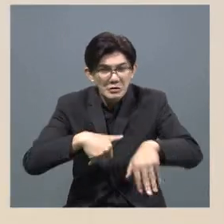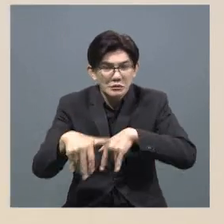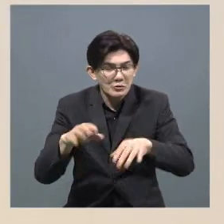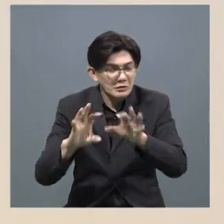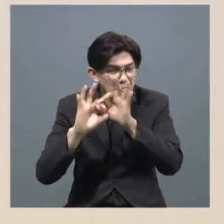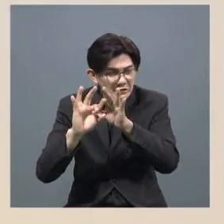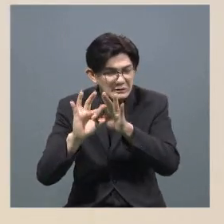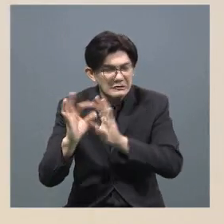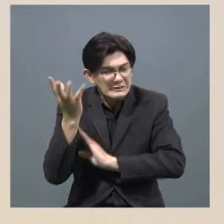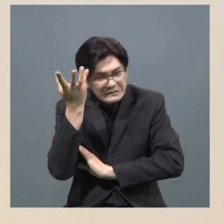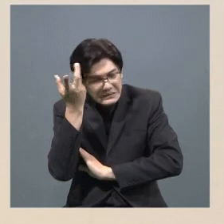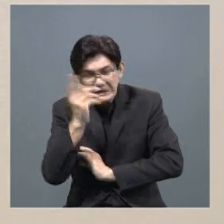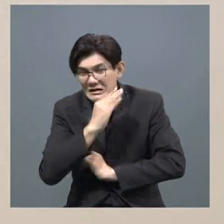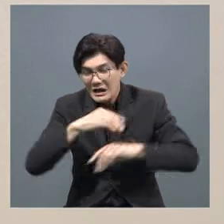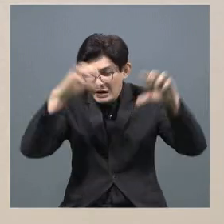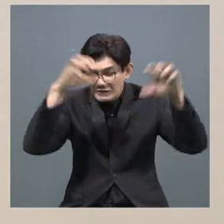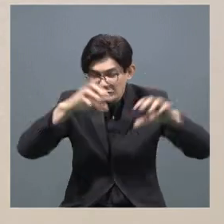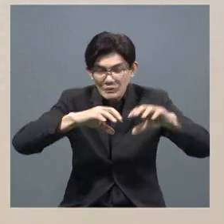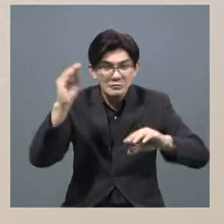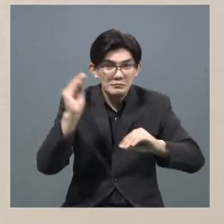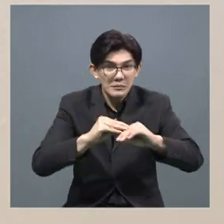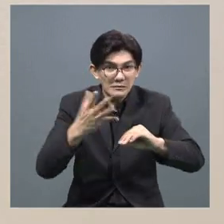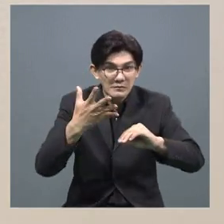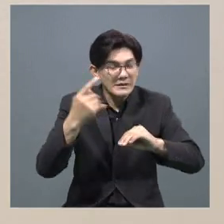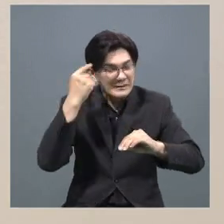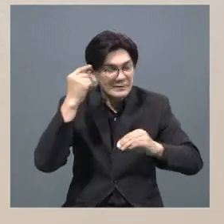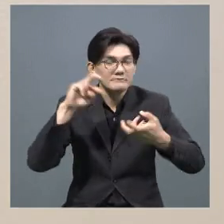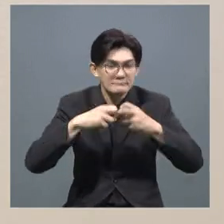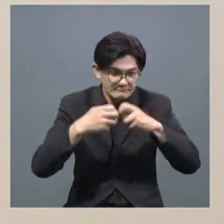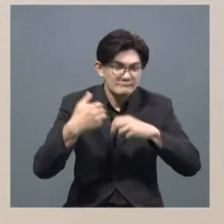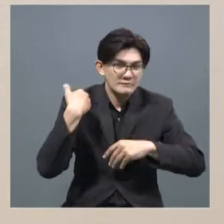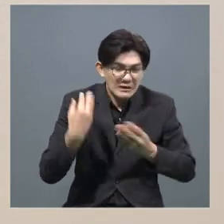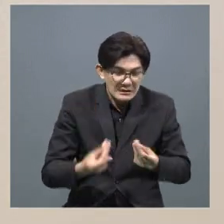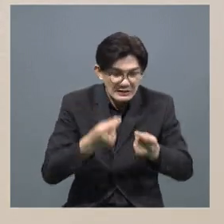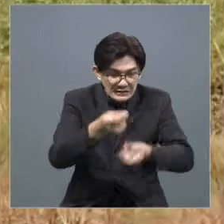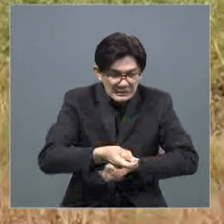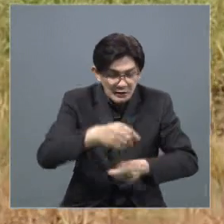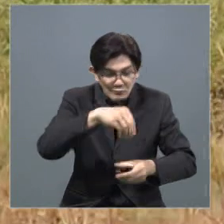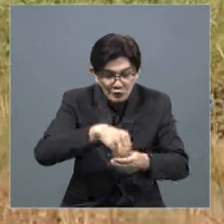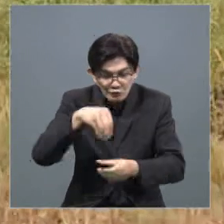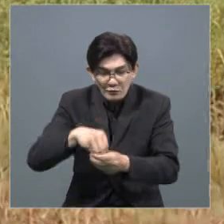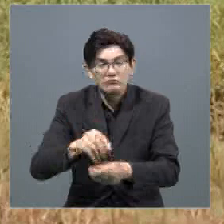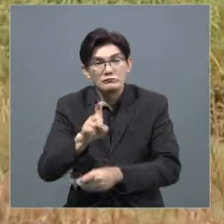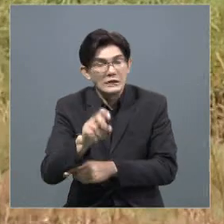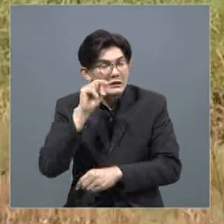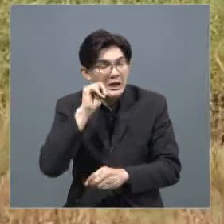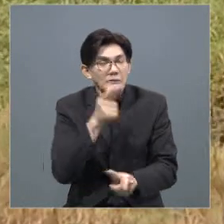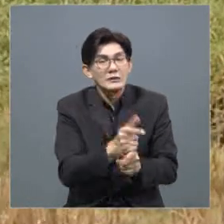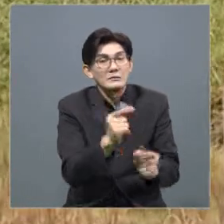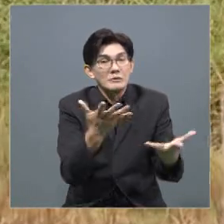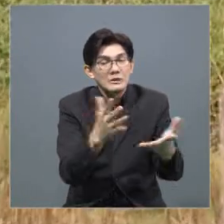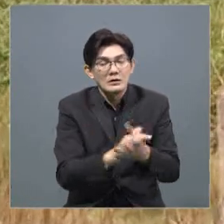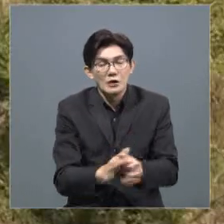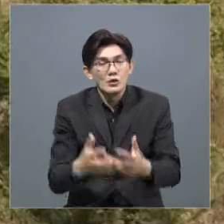แล้วครับว่าถ้ายังไม่มีฝนลงมาช่วยเติมน้ำนี่มีปัญหาแน่พื้นที่การเกษตรที่ปลูกไว้เสียหายไม่มีน้ำไปรดภาค